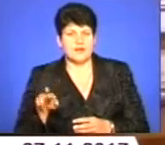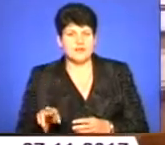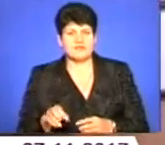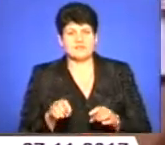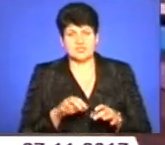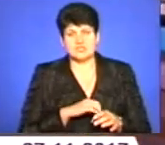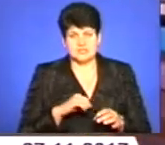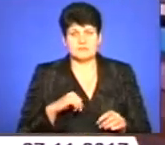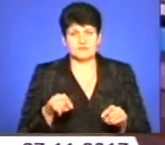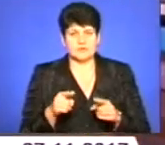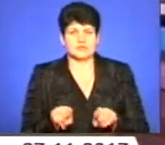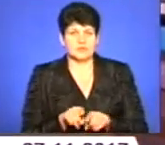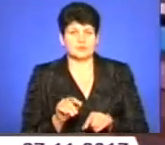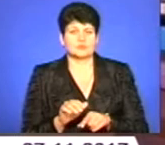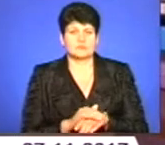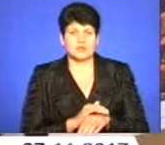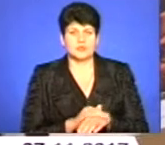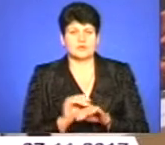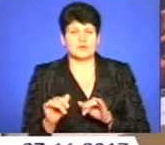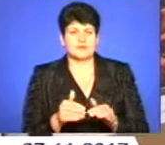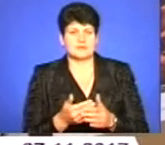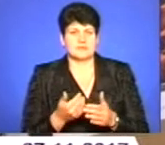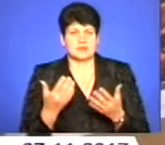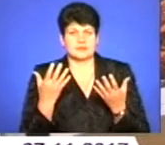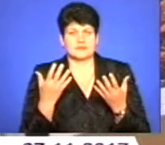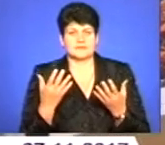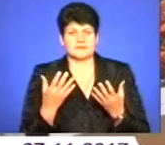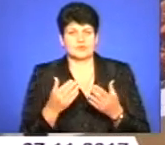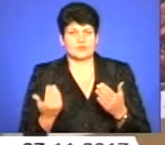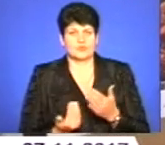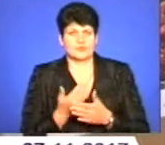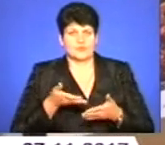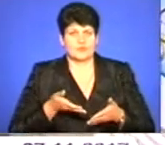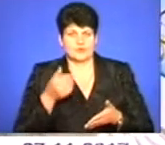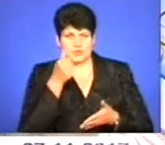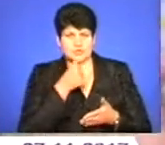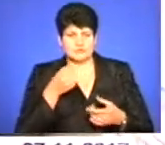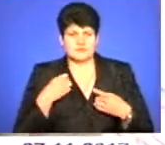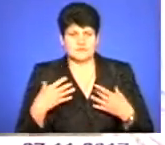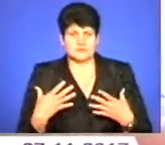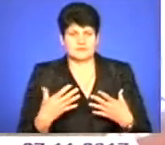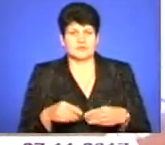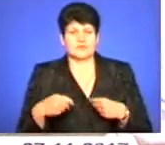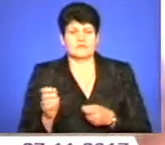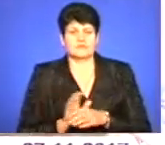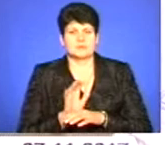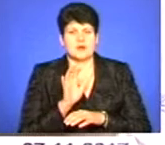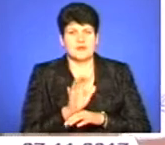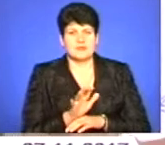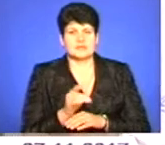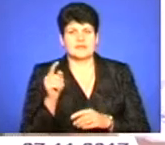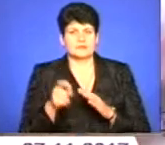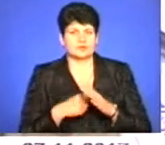самі започаткувати благодійну акцію напередодні різдвяних свят. Подарунки спрямують школярам та підліткам Донбасу.